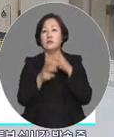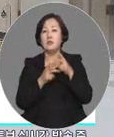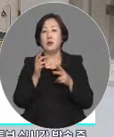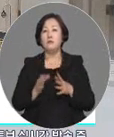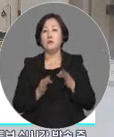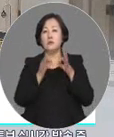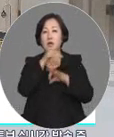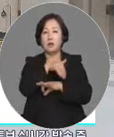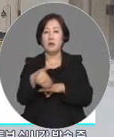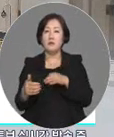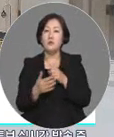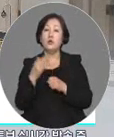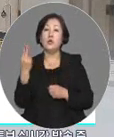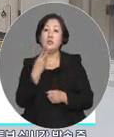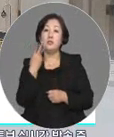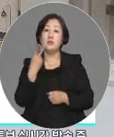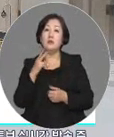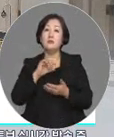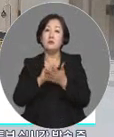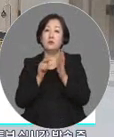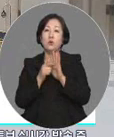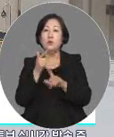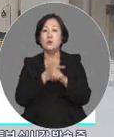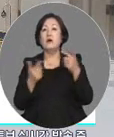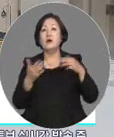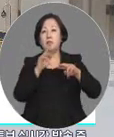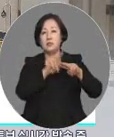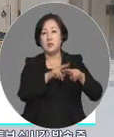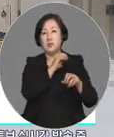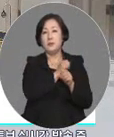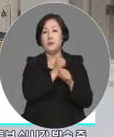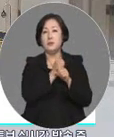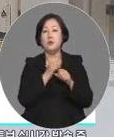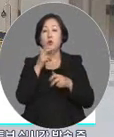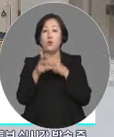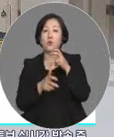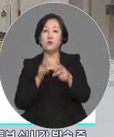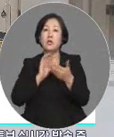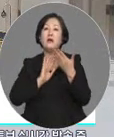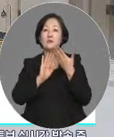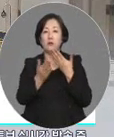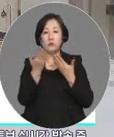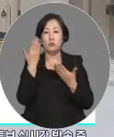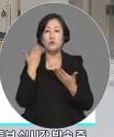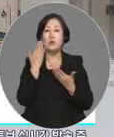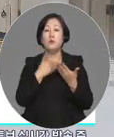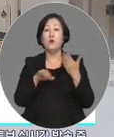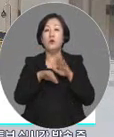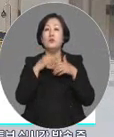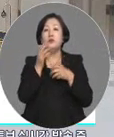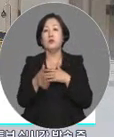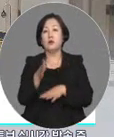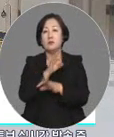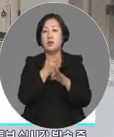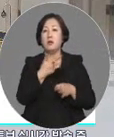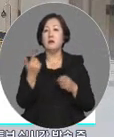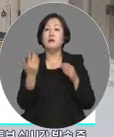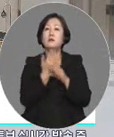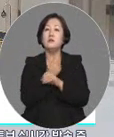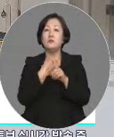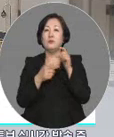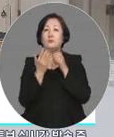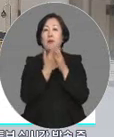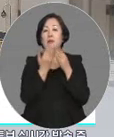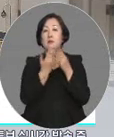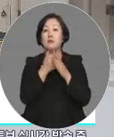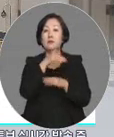오릅니다. 2천여 개의 질 좋은 일자리가 생기고 공사를 전후해 지역 경제에도 상당한 생산 유발 효과를